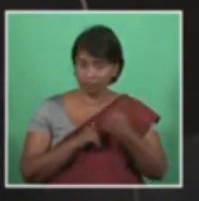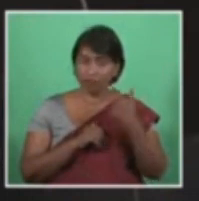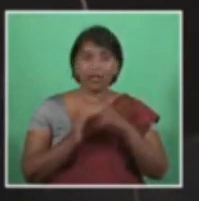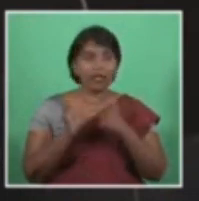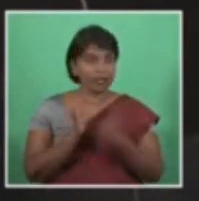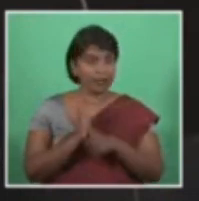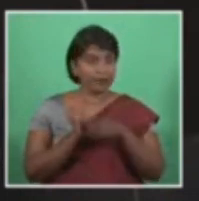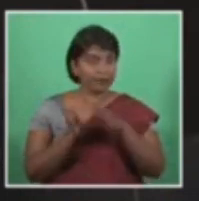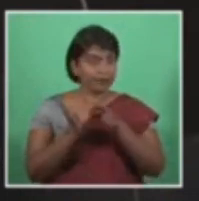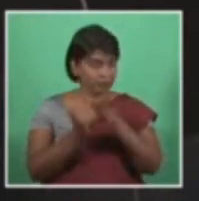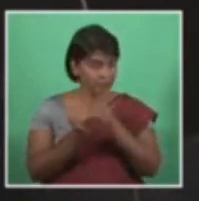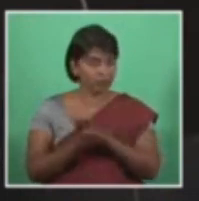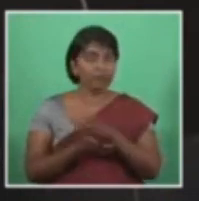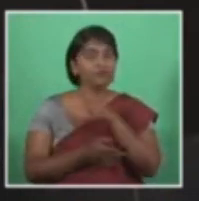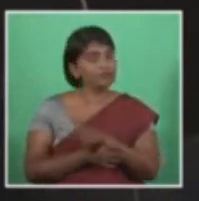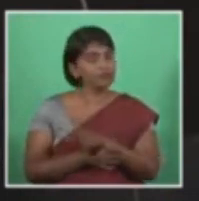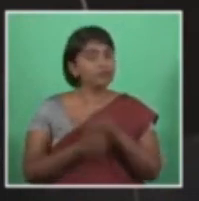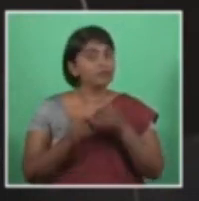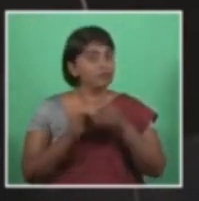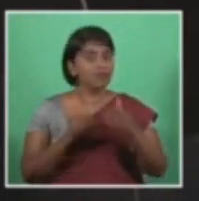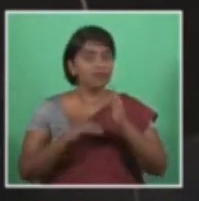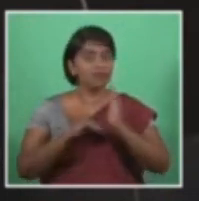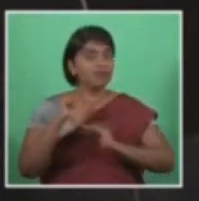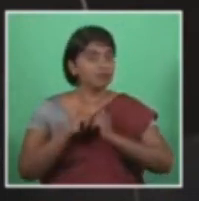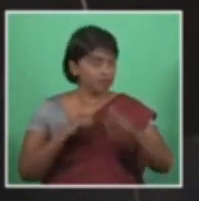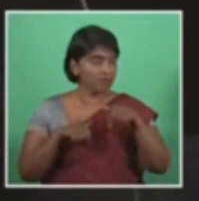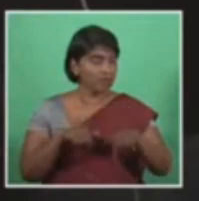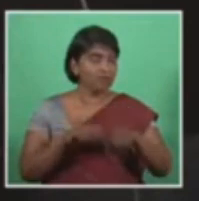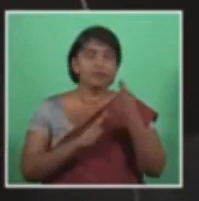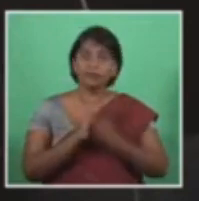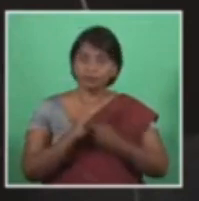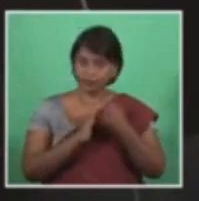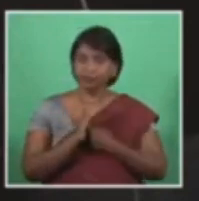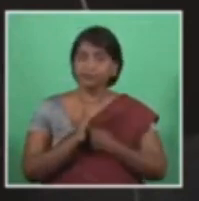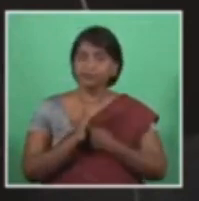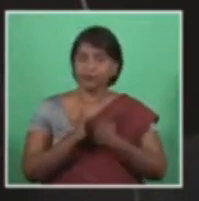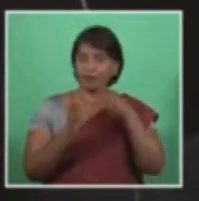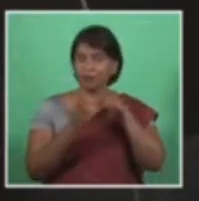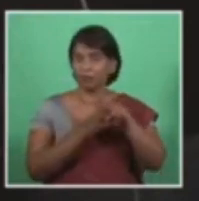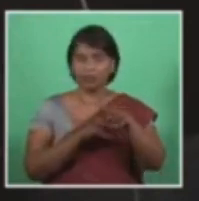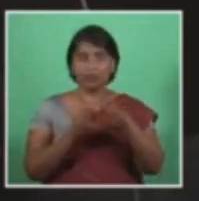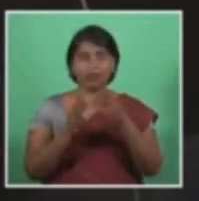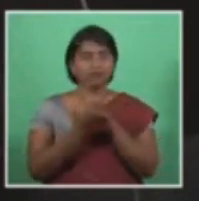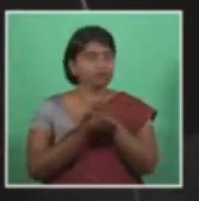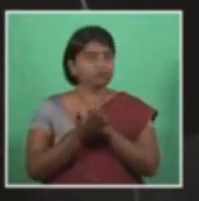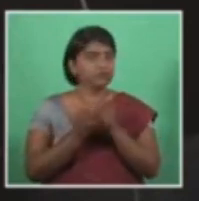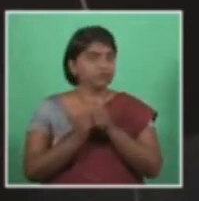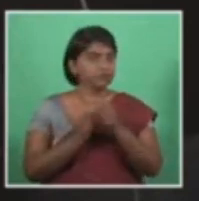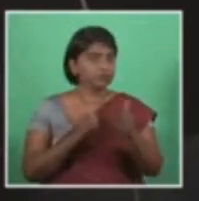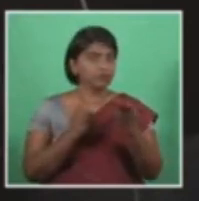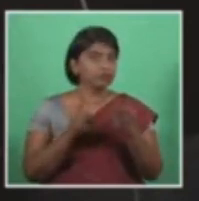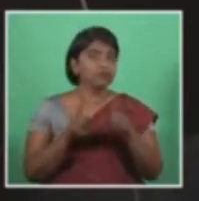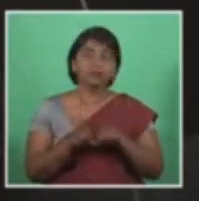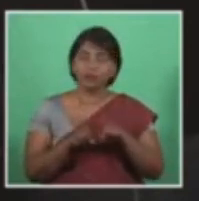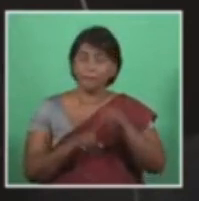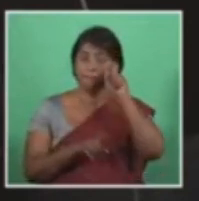අලුත් පනතක් යෝජනා වෙනවා නම් තියෙන සිස්ටම් එකේ තියෙන නීතිවල හිඩැස් අපි මේක තුලින් කොහොමද ඇඩ්‍රස් කරන්නේ